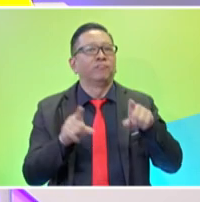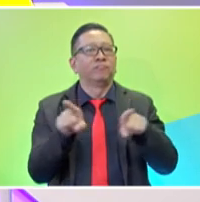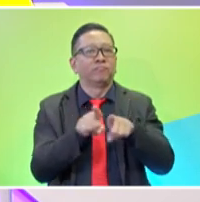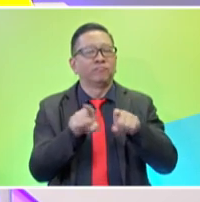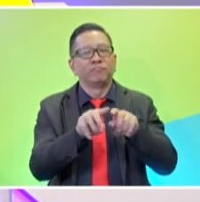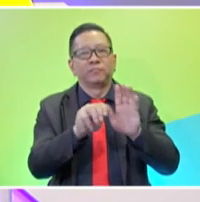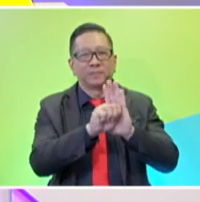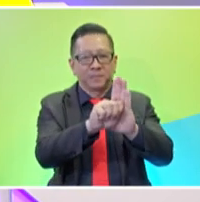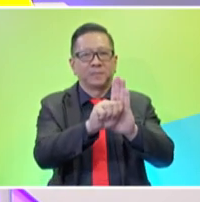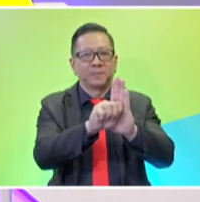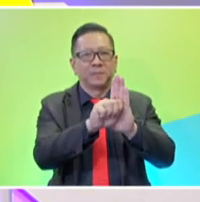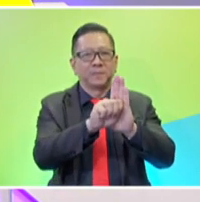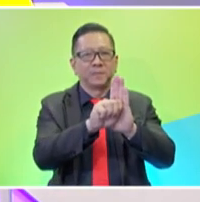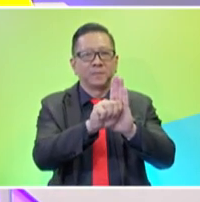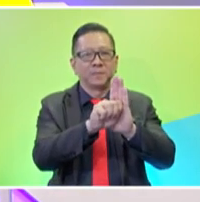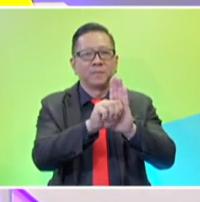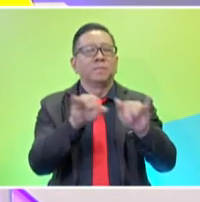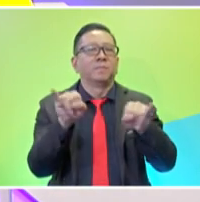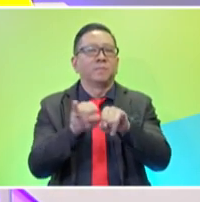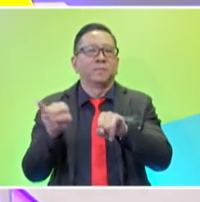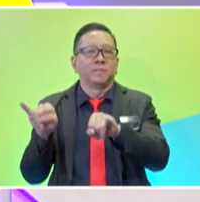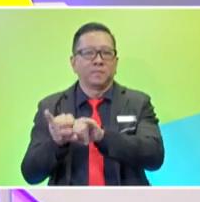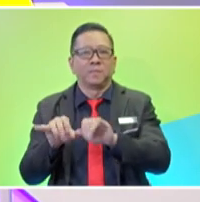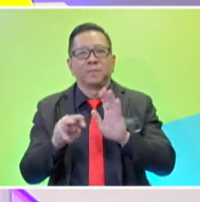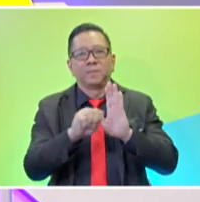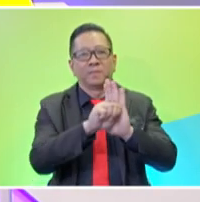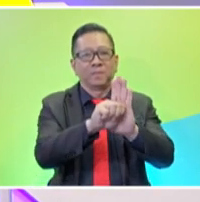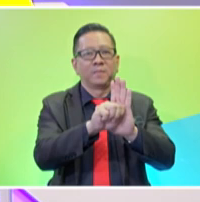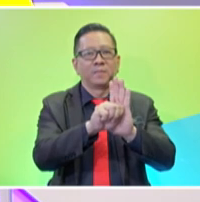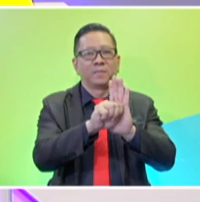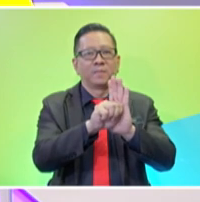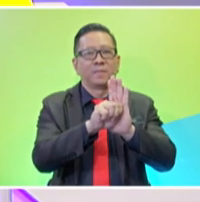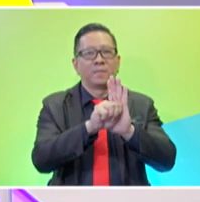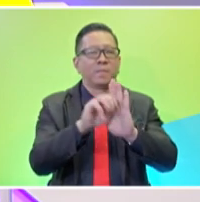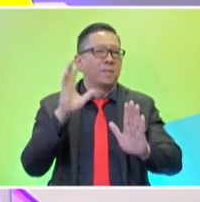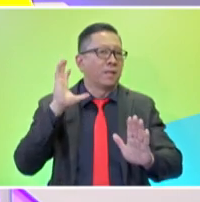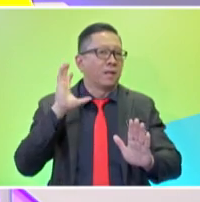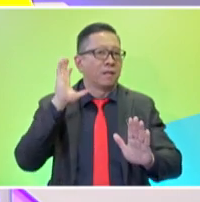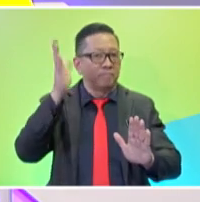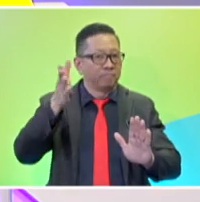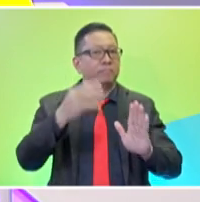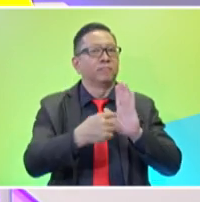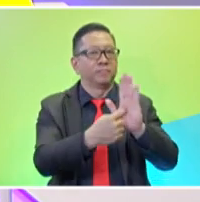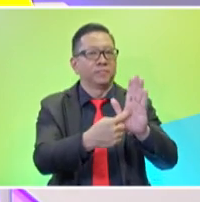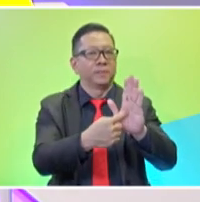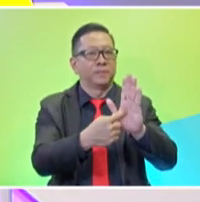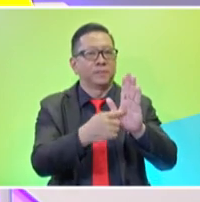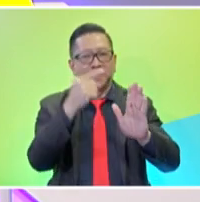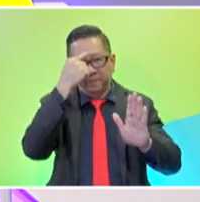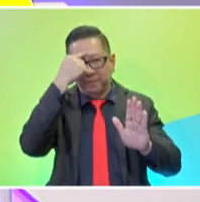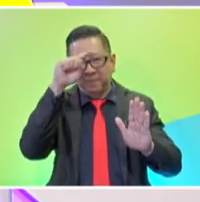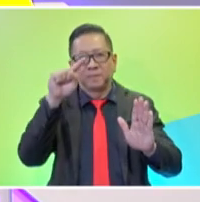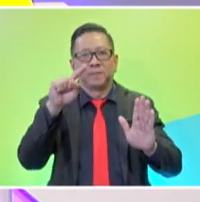dan juga model sekarang kita tunjukkan ya untuk